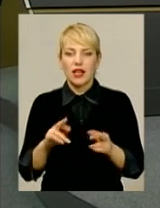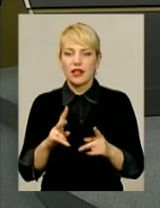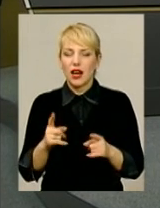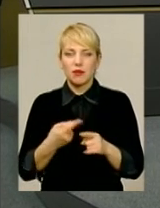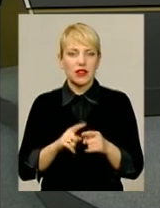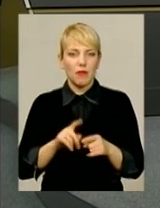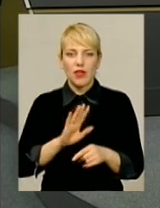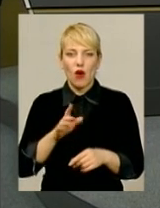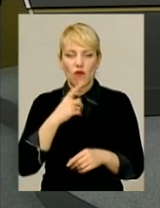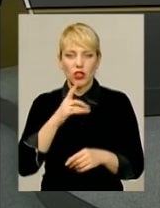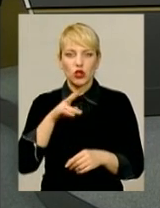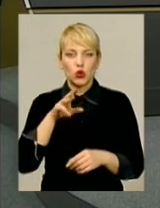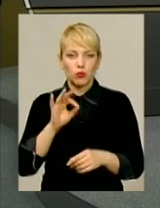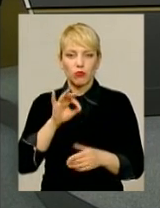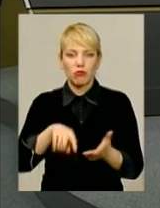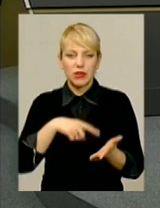не говорити, все-таки місто...